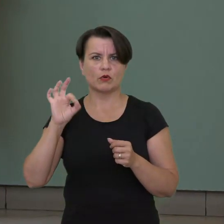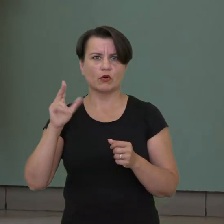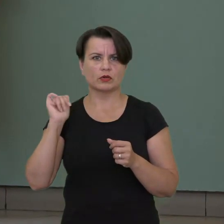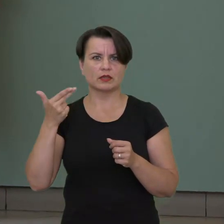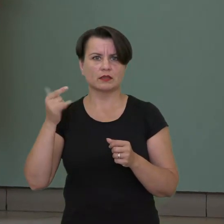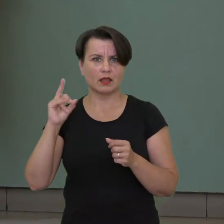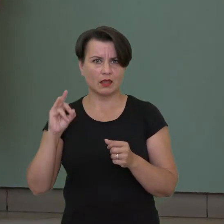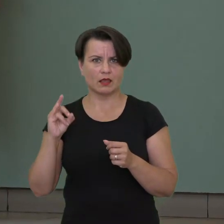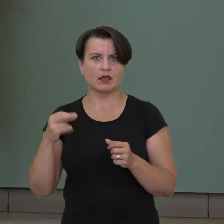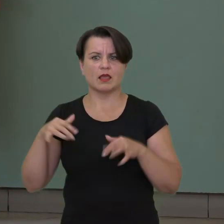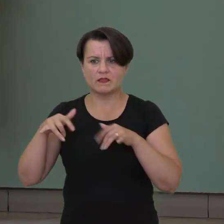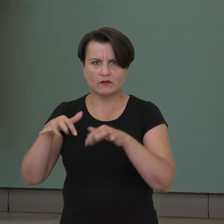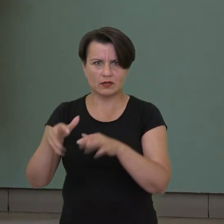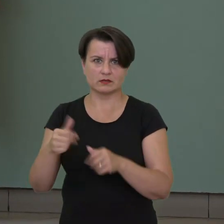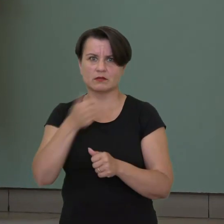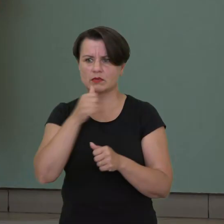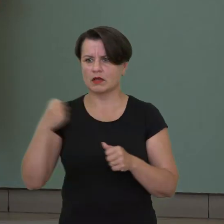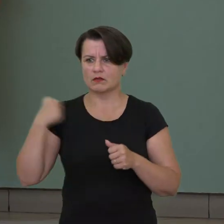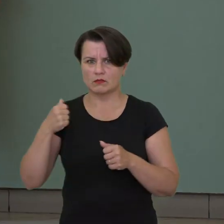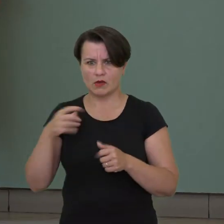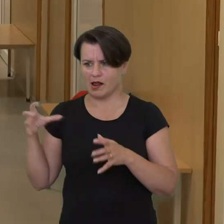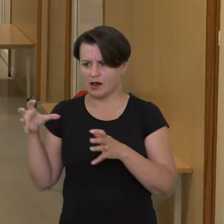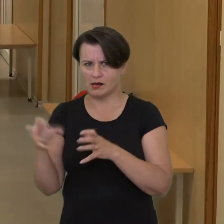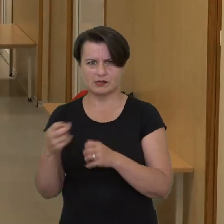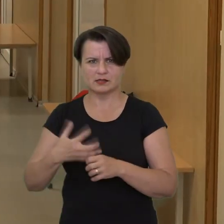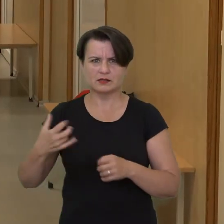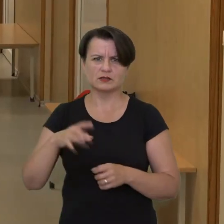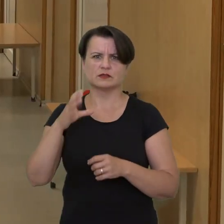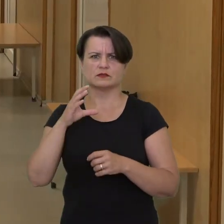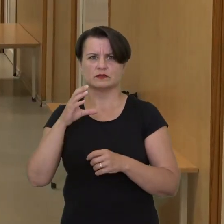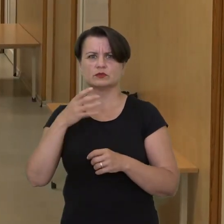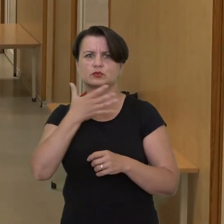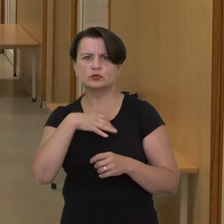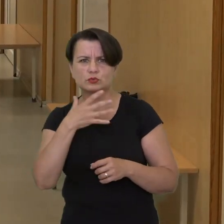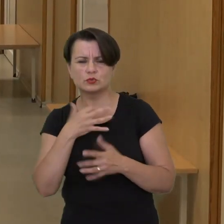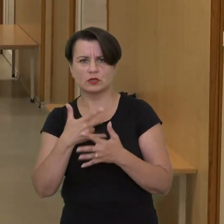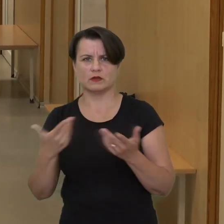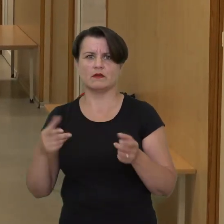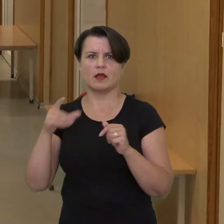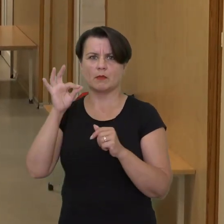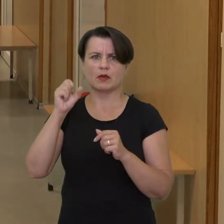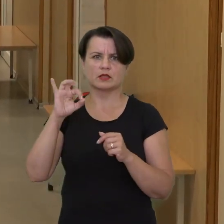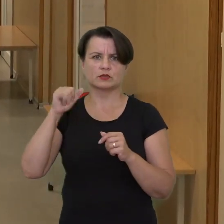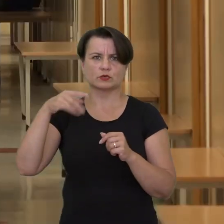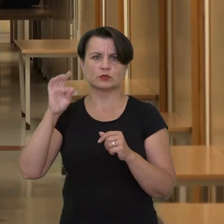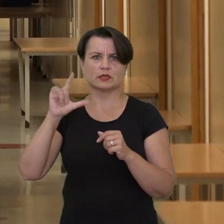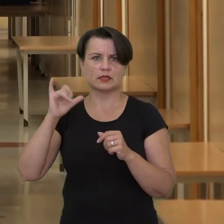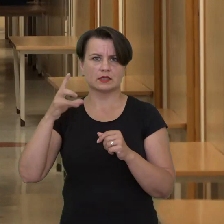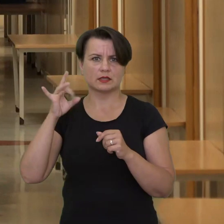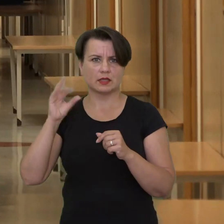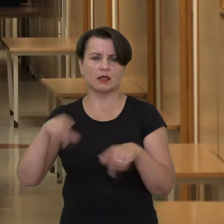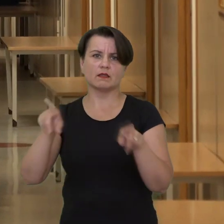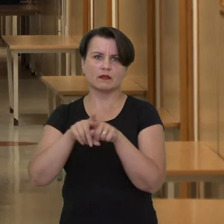infekcijos. Asmenys netikėtai apkandžioti gyvūnų nuo pasiutligės, o kontaktavę su sergančiais tymais ir nuo šios